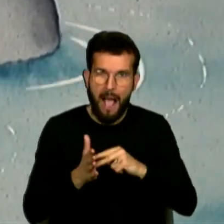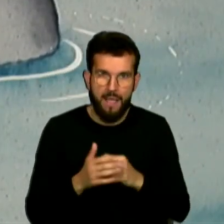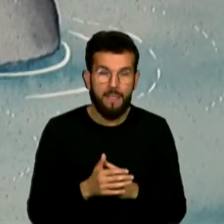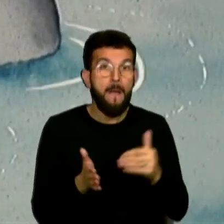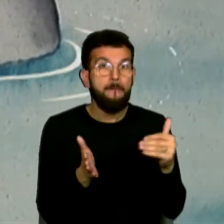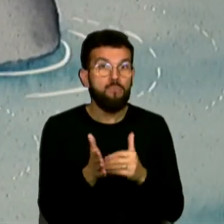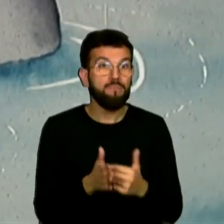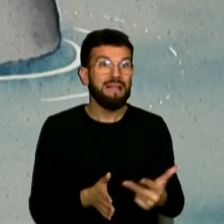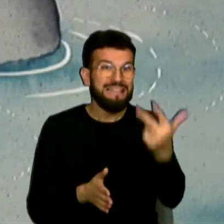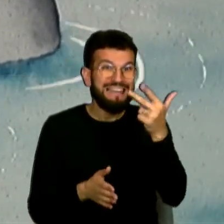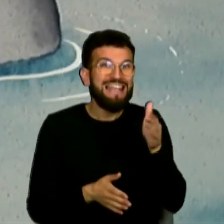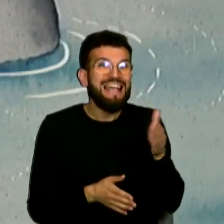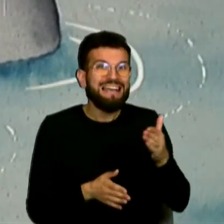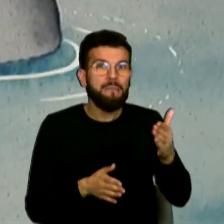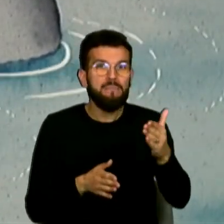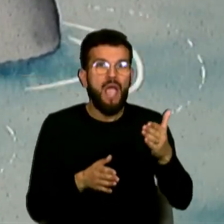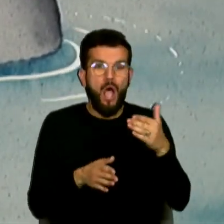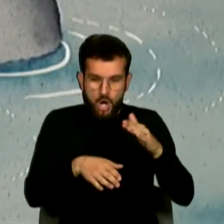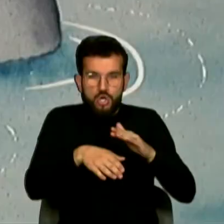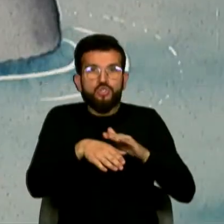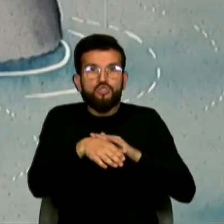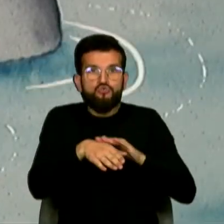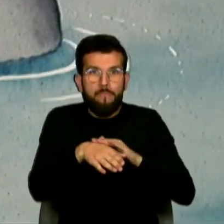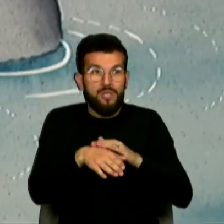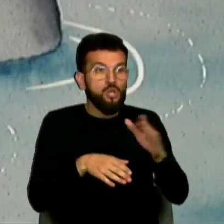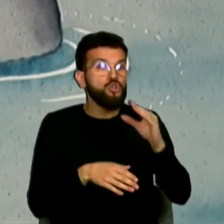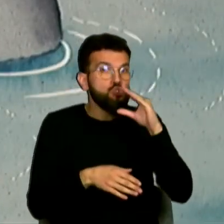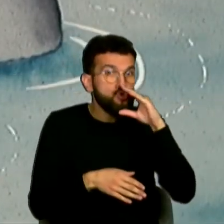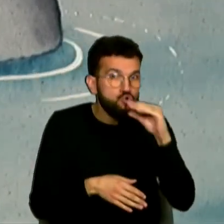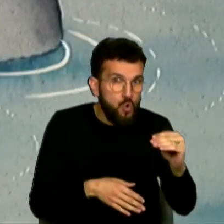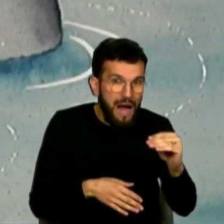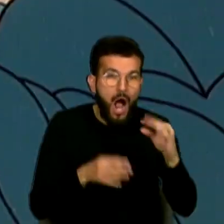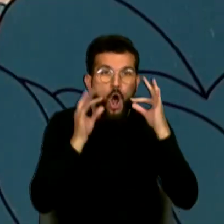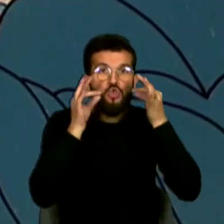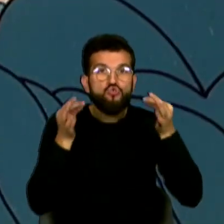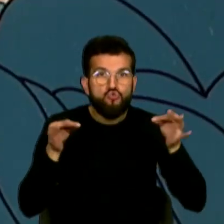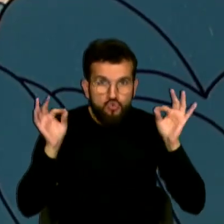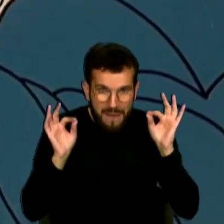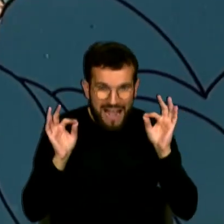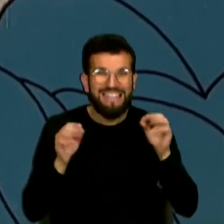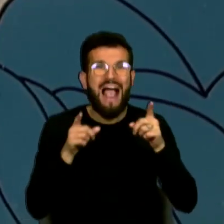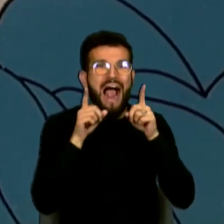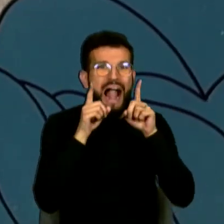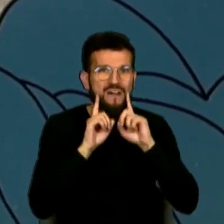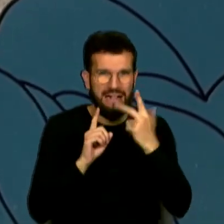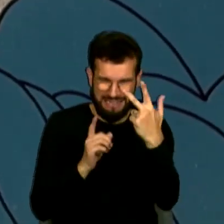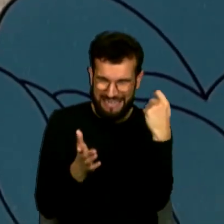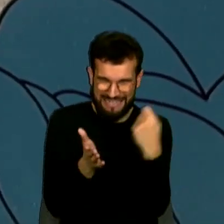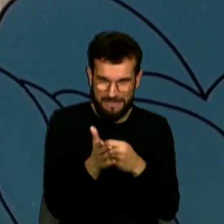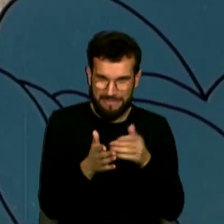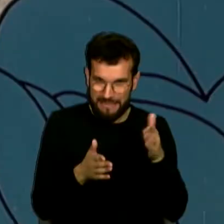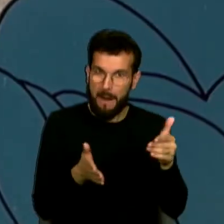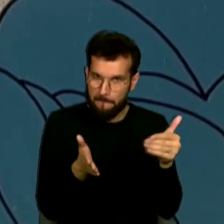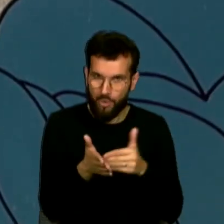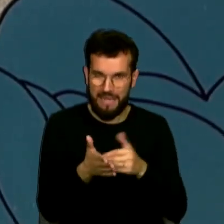tri rybacie šupinky. Zo šťuky, zo sumca a z hlavátky.